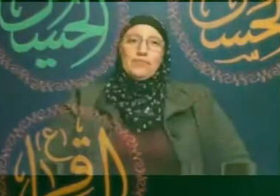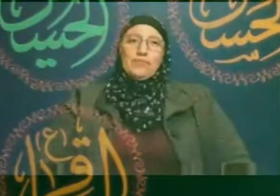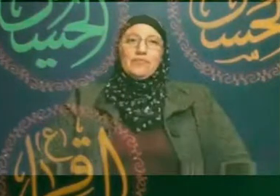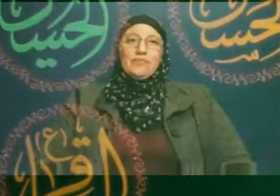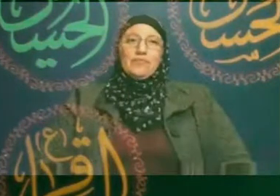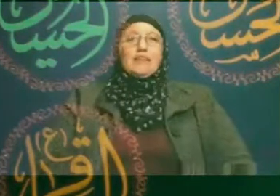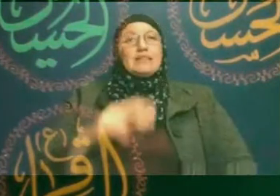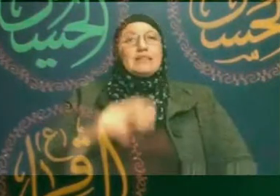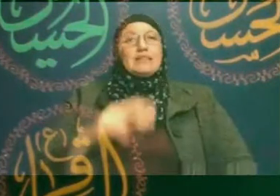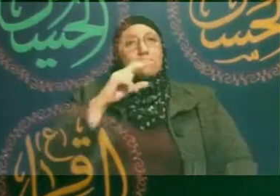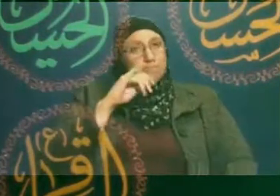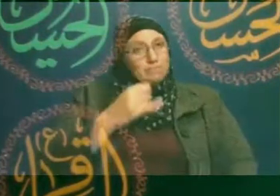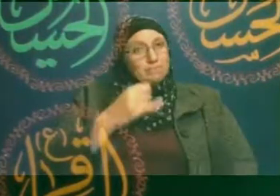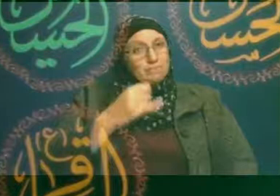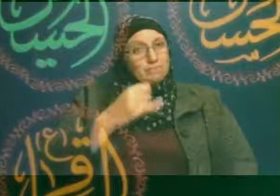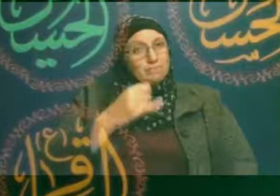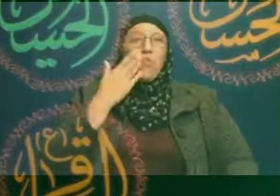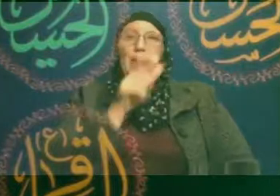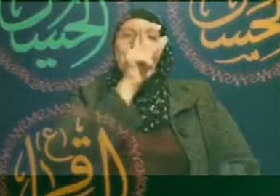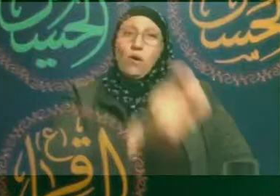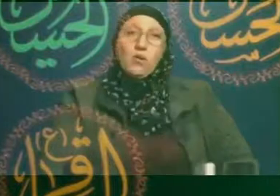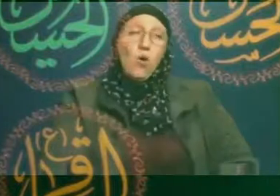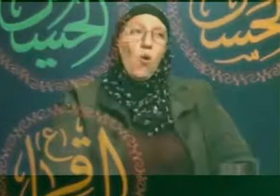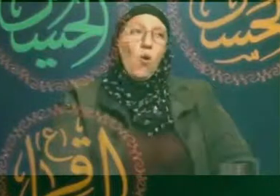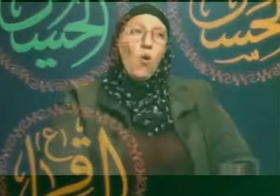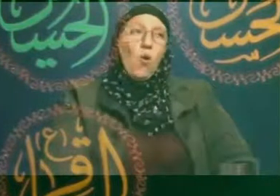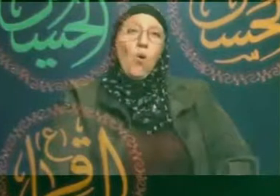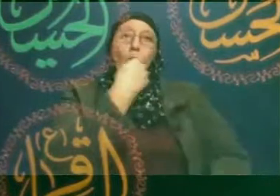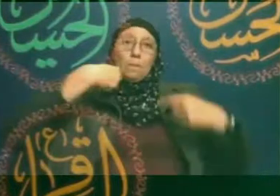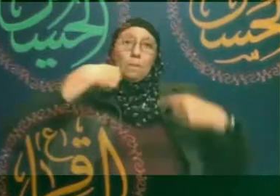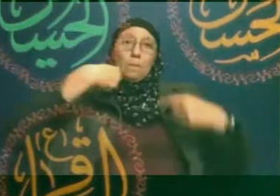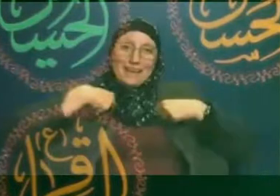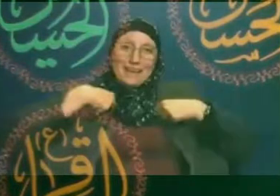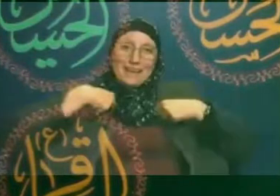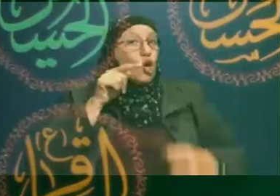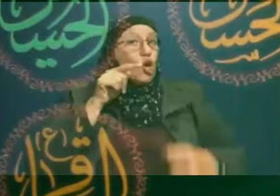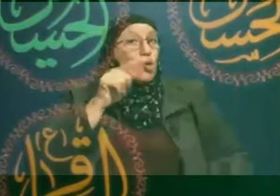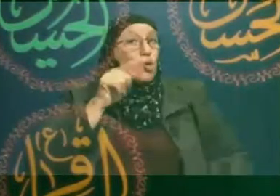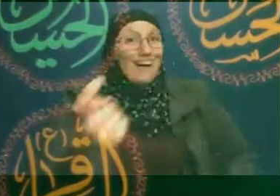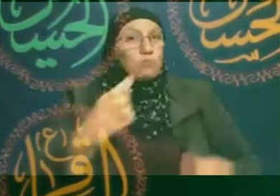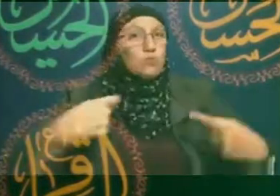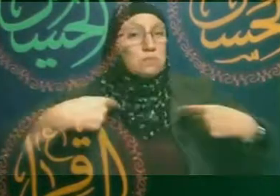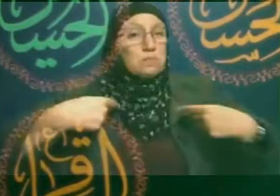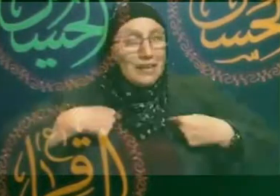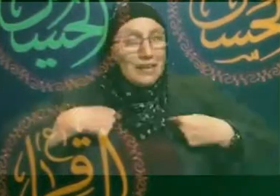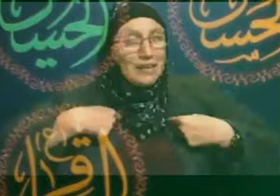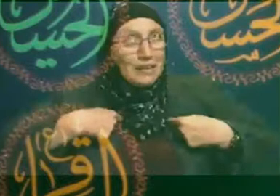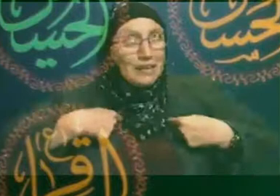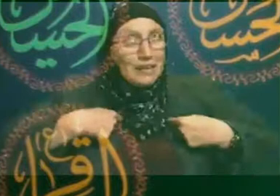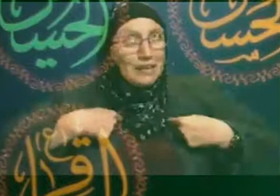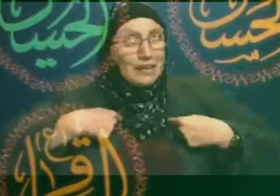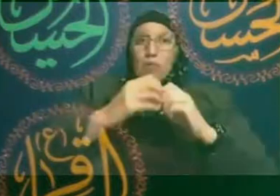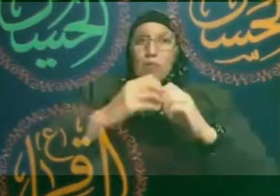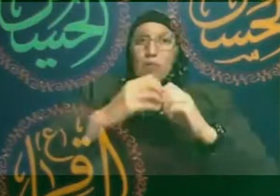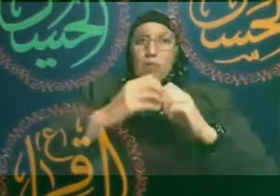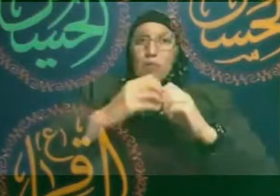فَالْإِذَا دَعَانِ When he calls me, when you come to me, God says, when you directly communicate with me, فَلْيَسْتَجِيبُوا